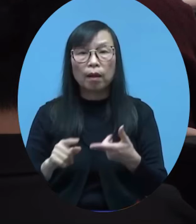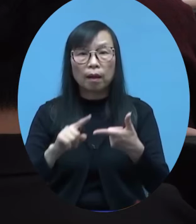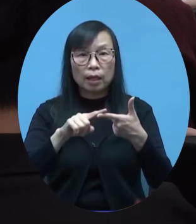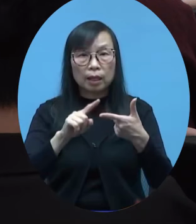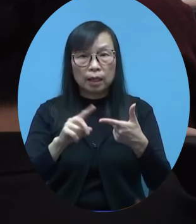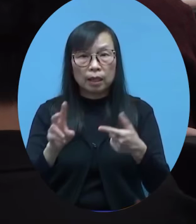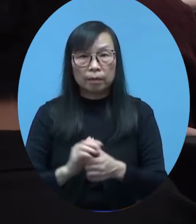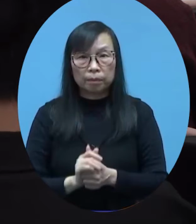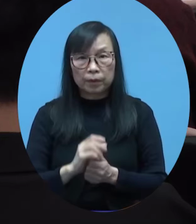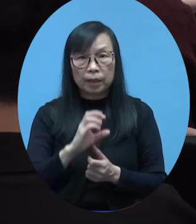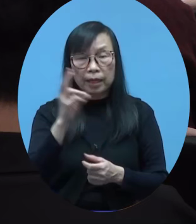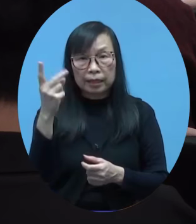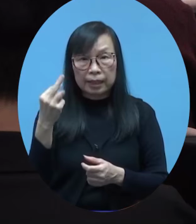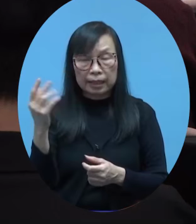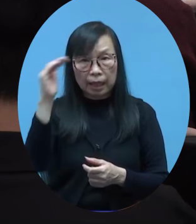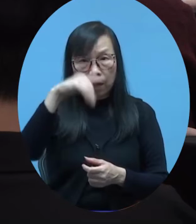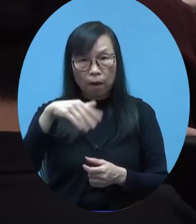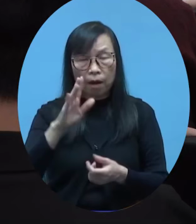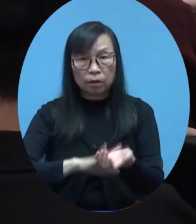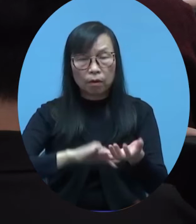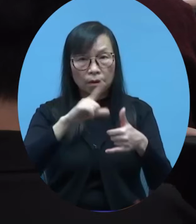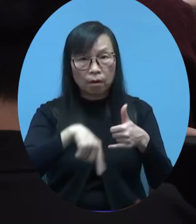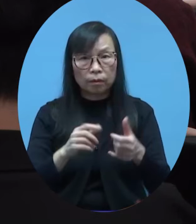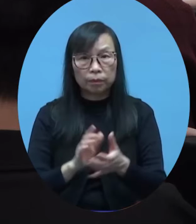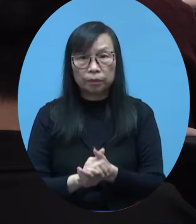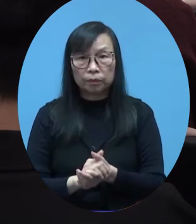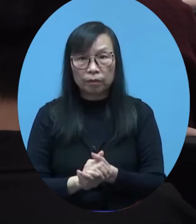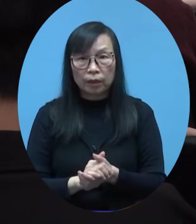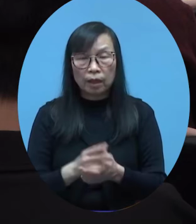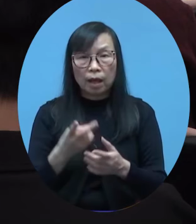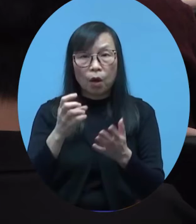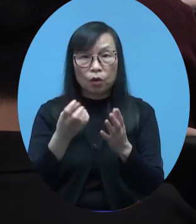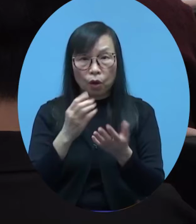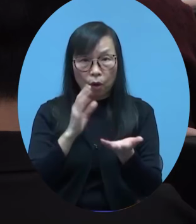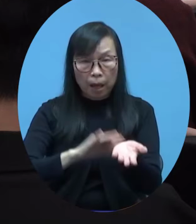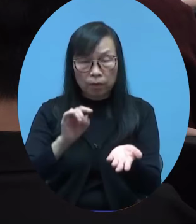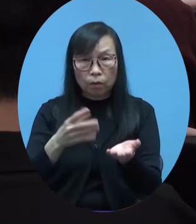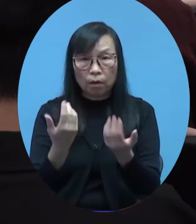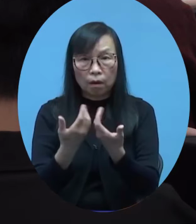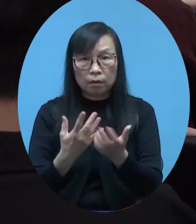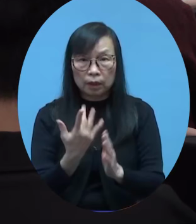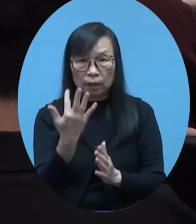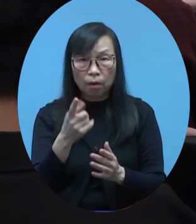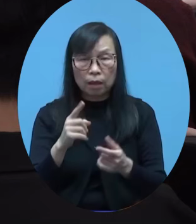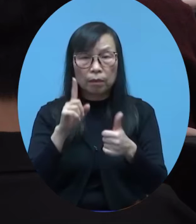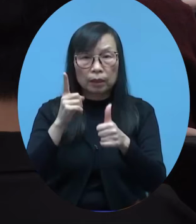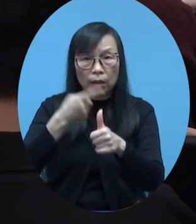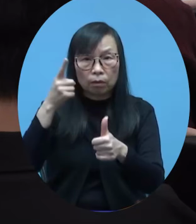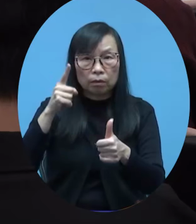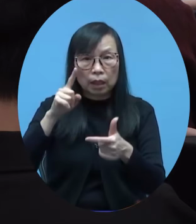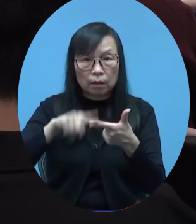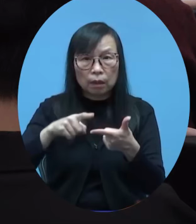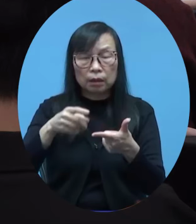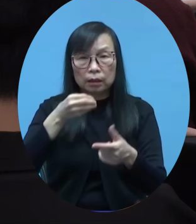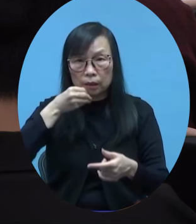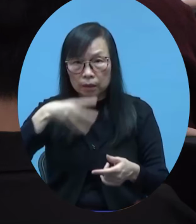CIC 即係青山灣嗰個個案咧，佢嗰、那個CT value 係幾高嘅咧？一先頭都有兩個即係曾經